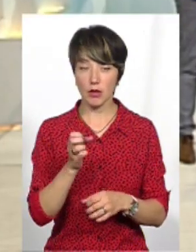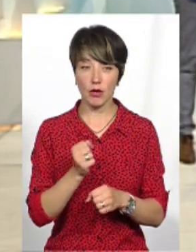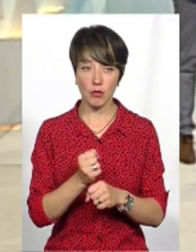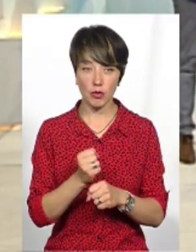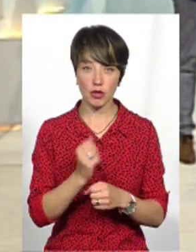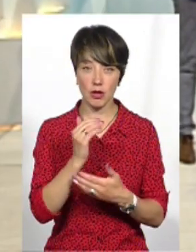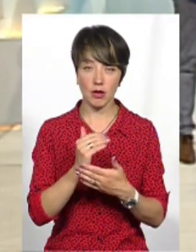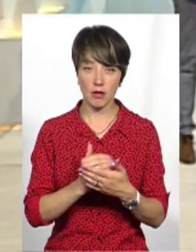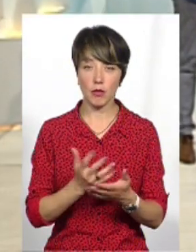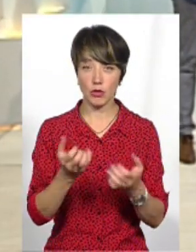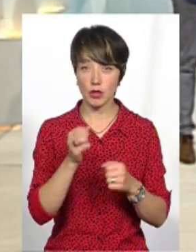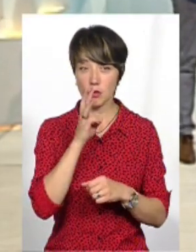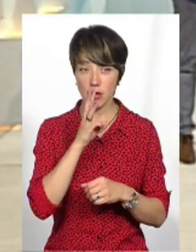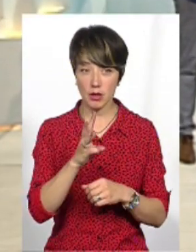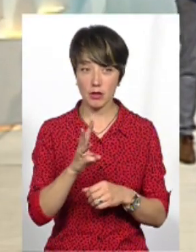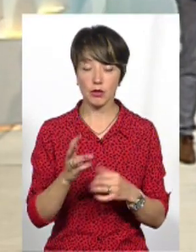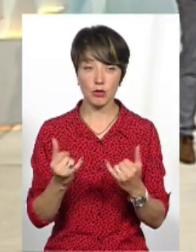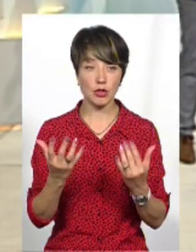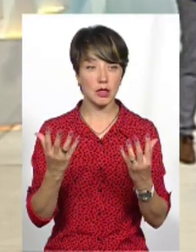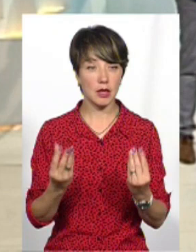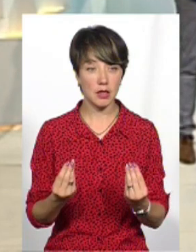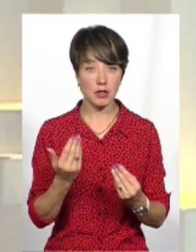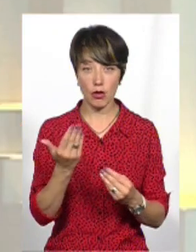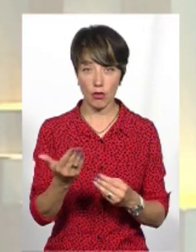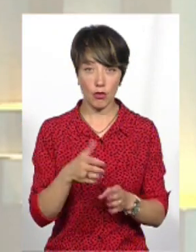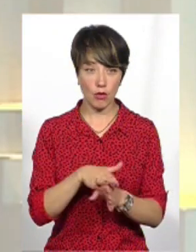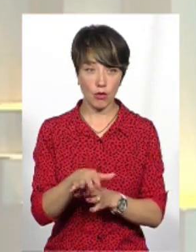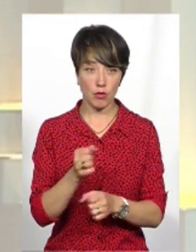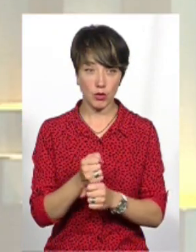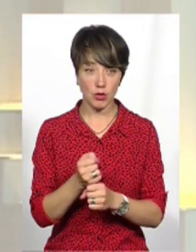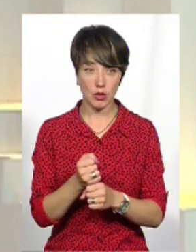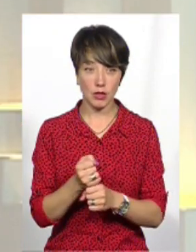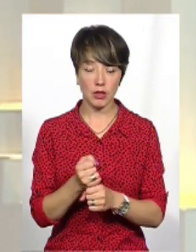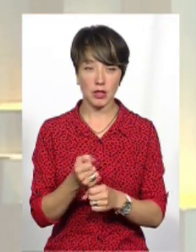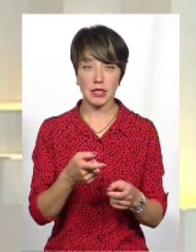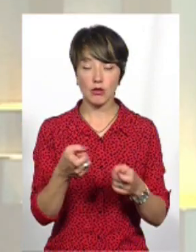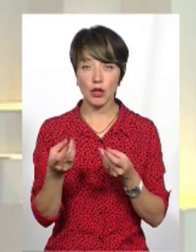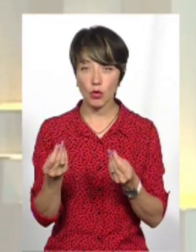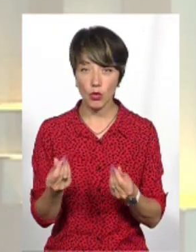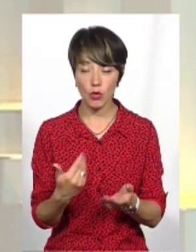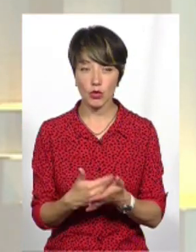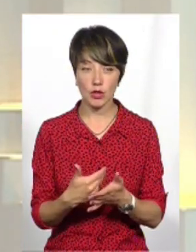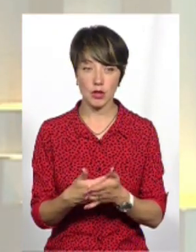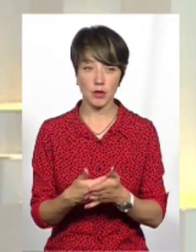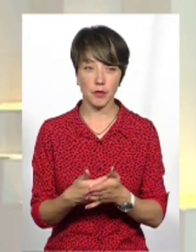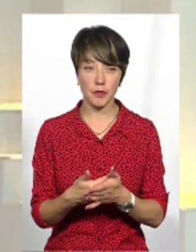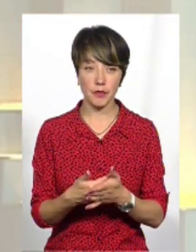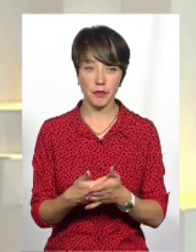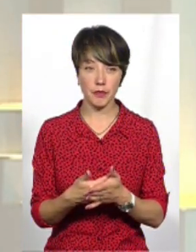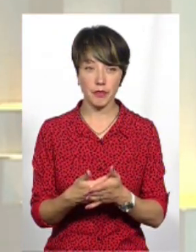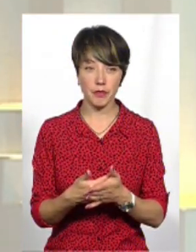робочий робить, да? Якщо він получає в мене зарплату на сьогоднішній день, то це його робота. Залучати кошти, це його робота, якби...